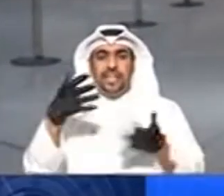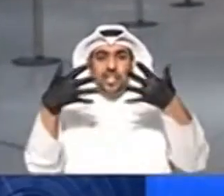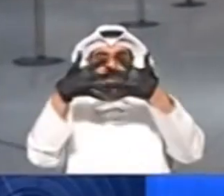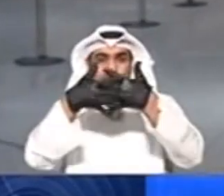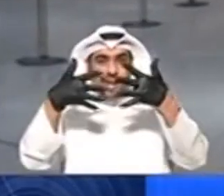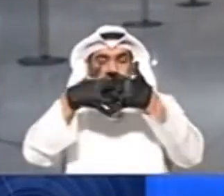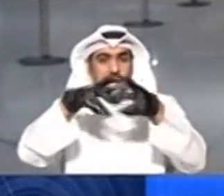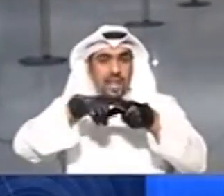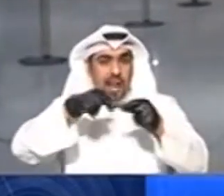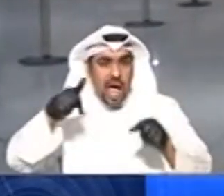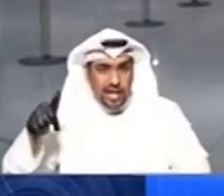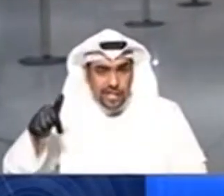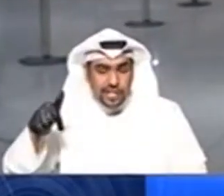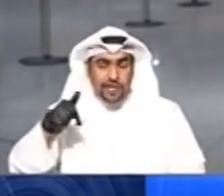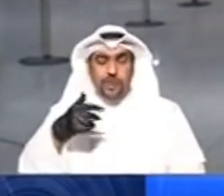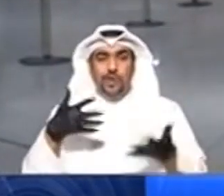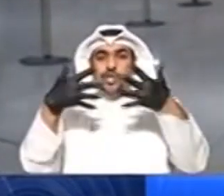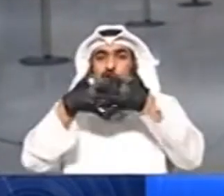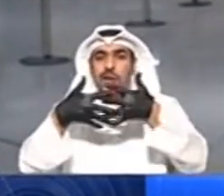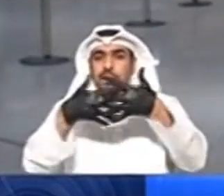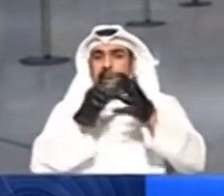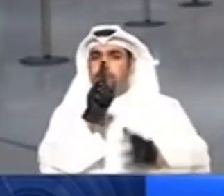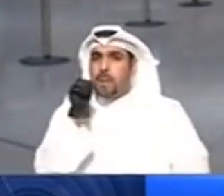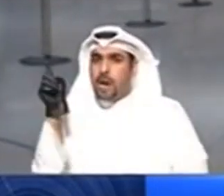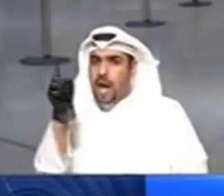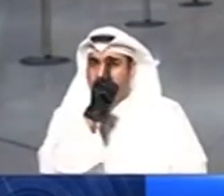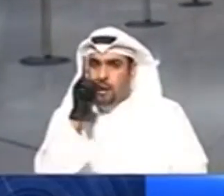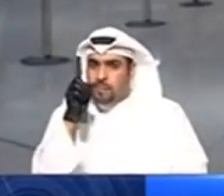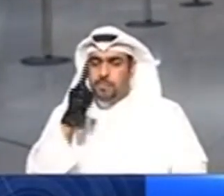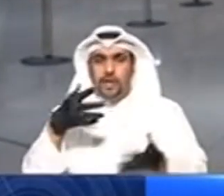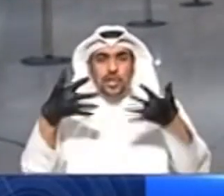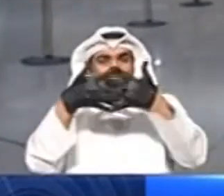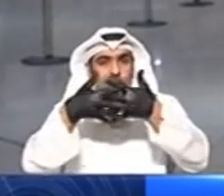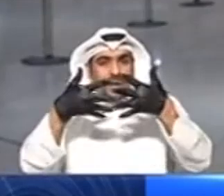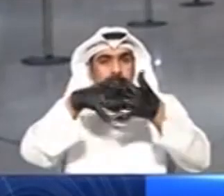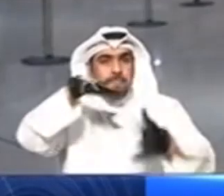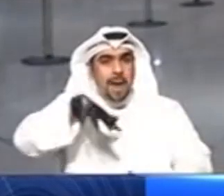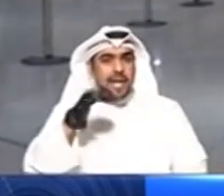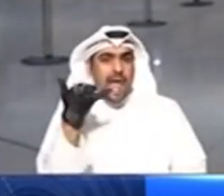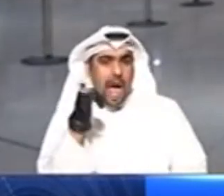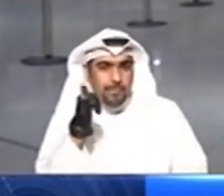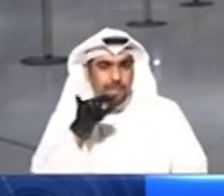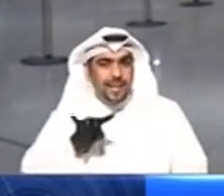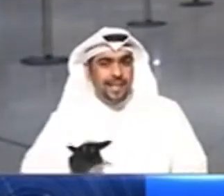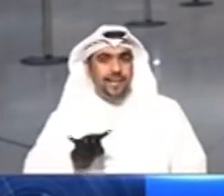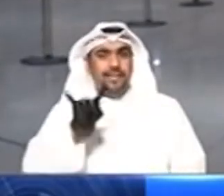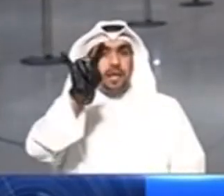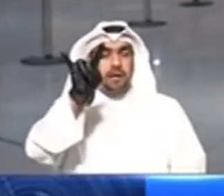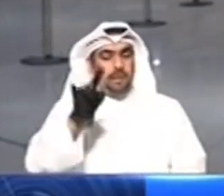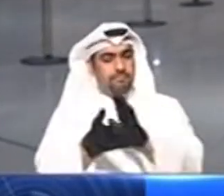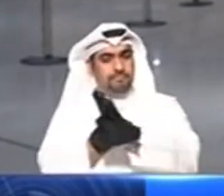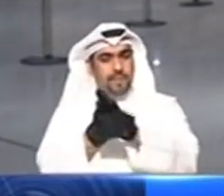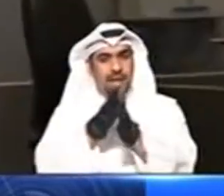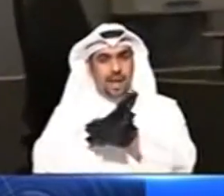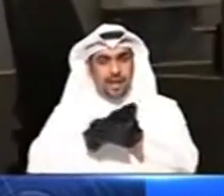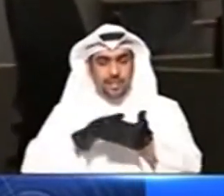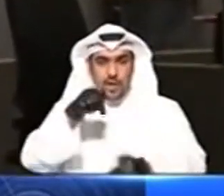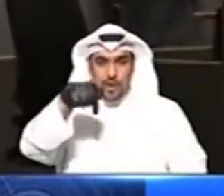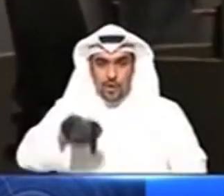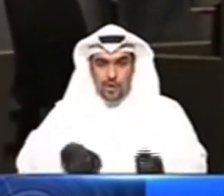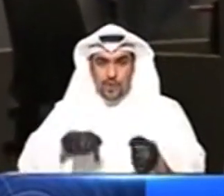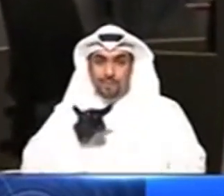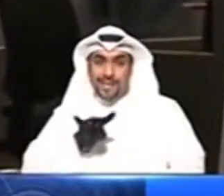عالمية وشركات من الشرق الأوسط. لله الحمد عندنا الكويتية اليوم طالعة بيروت وطالعة